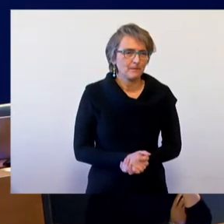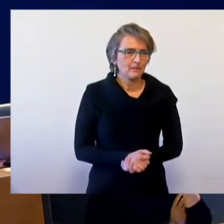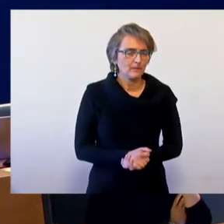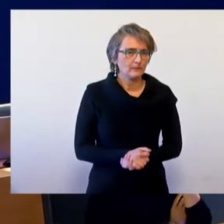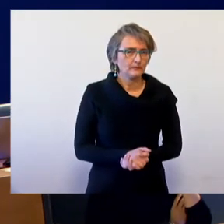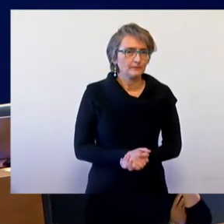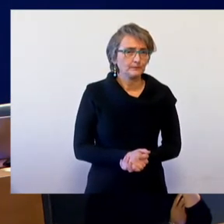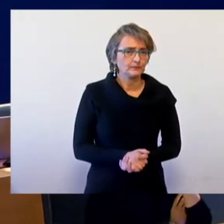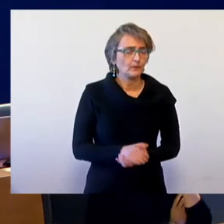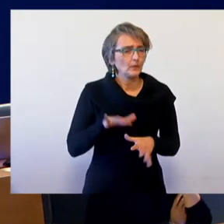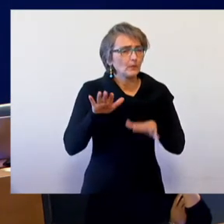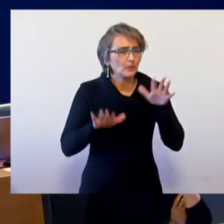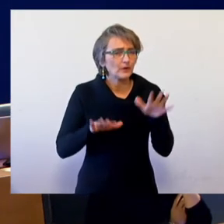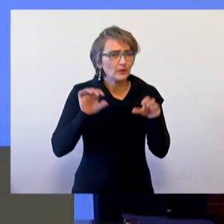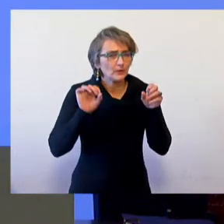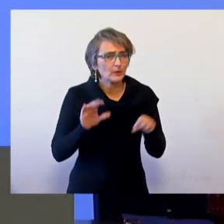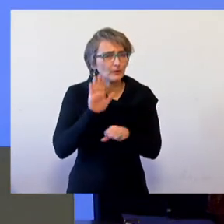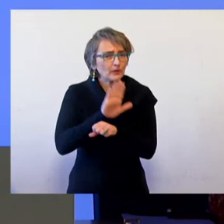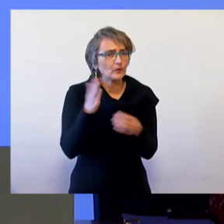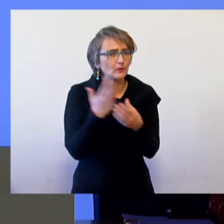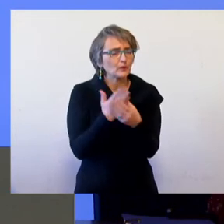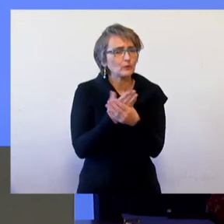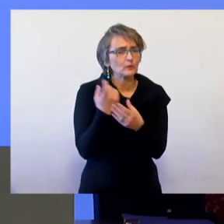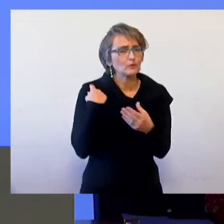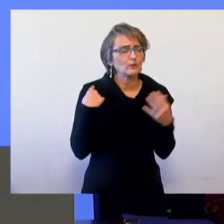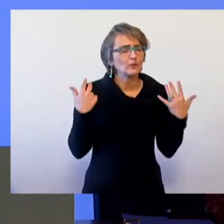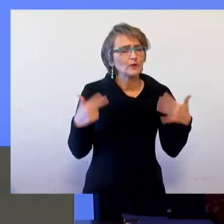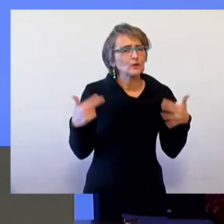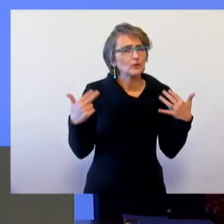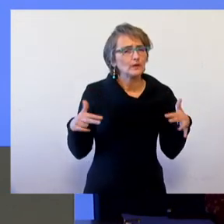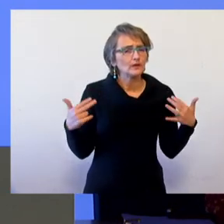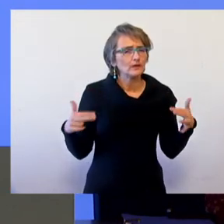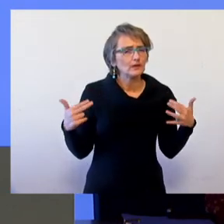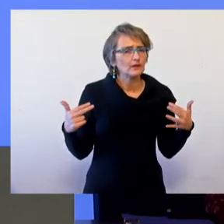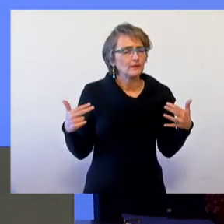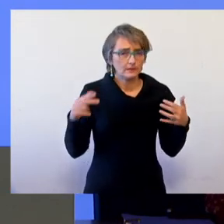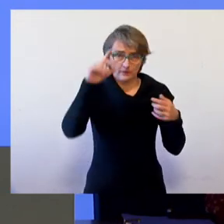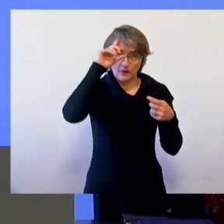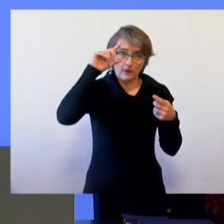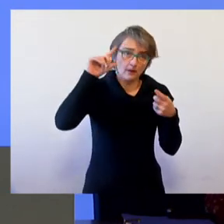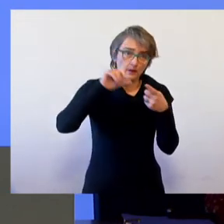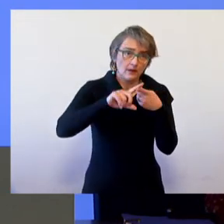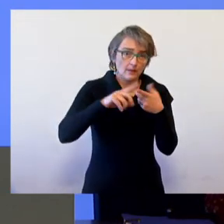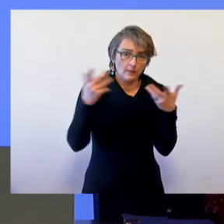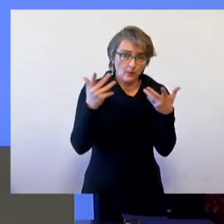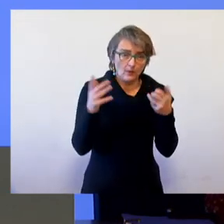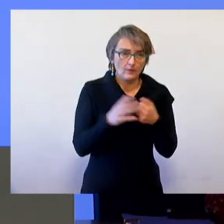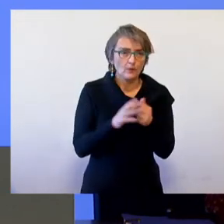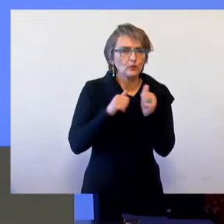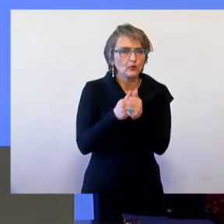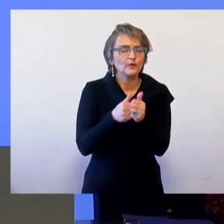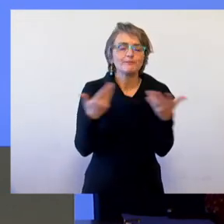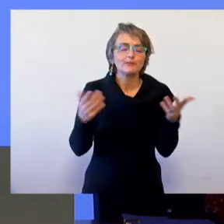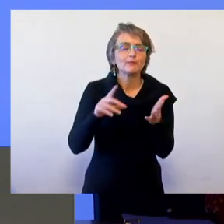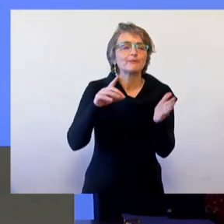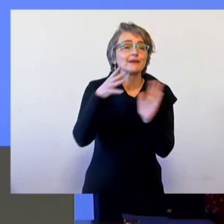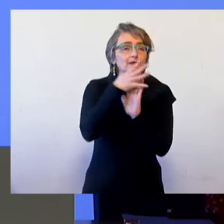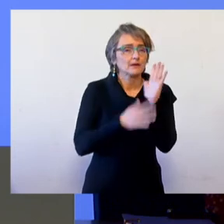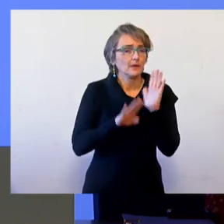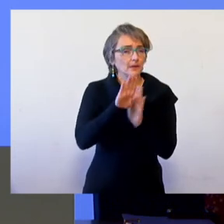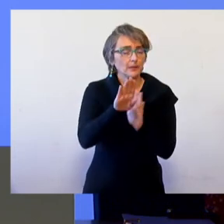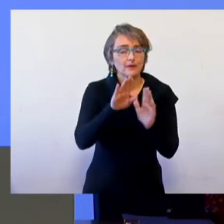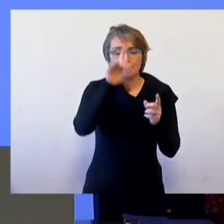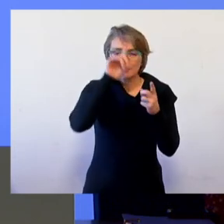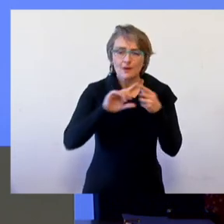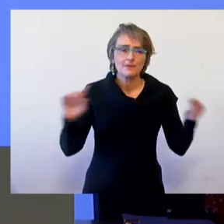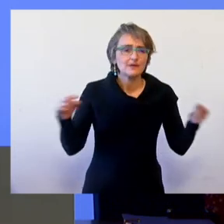Et peut-être présenter aussi l'affaire 18 oui. sur les critères d'autorisation de dérogation à la carte